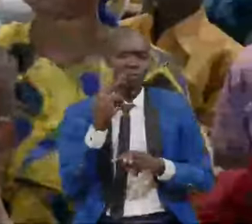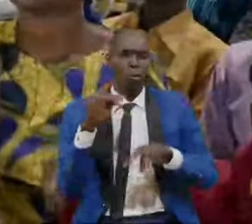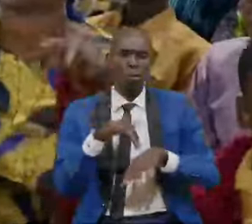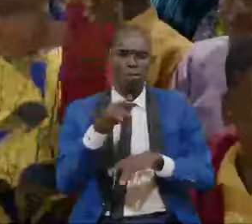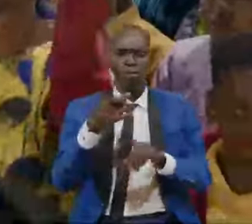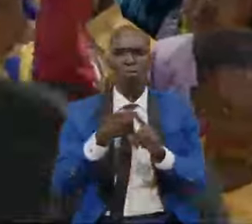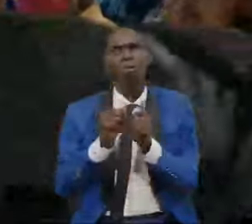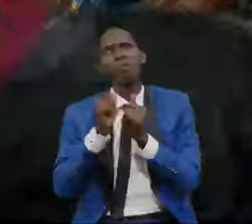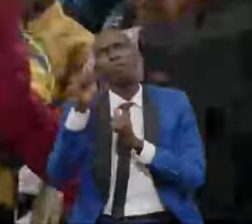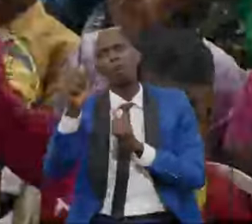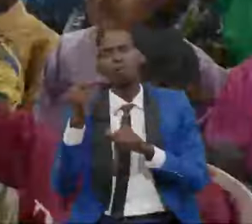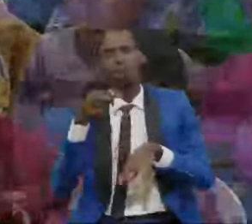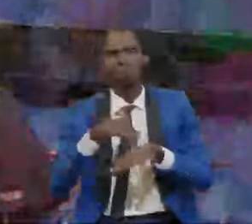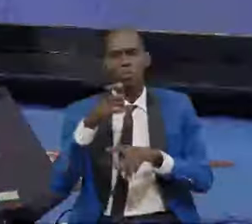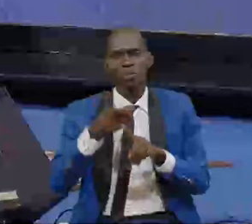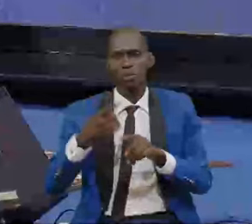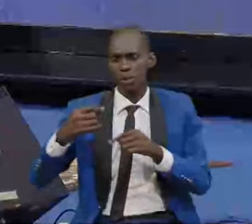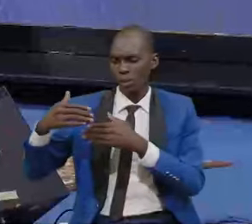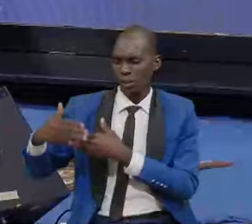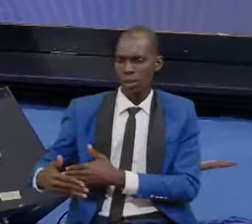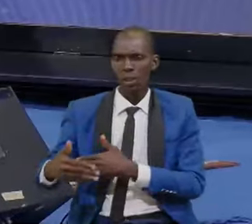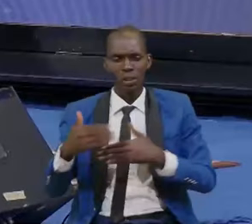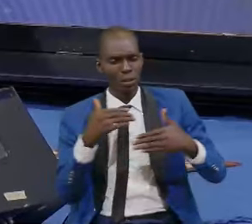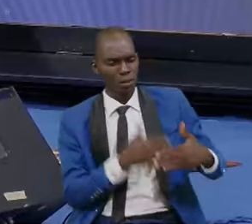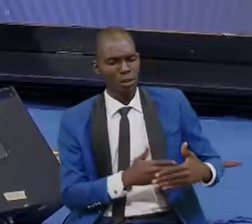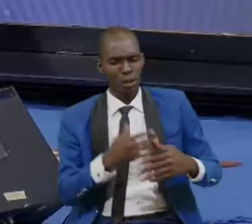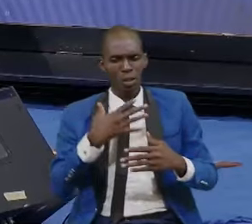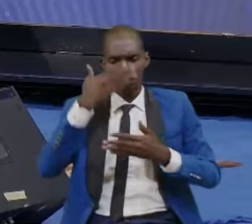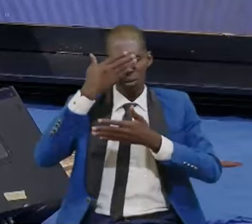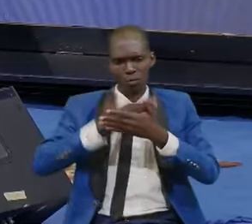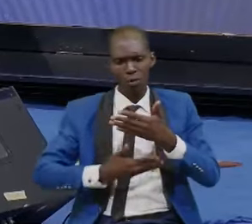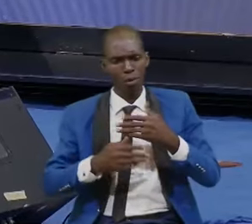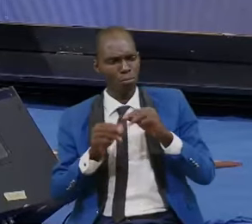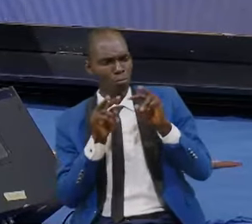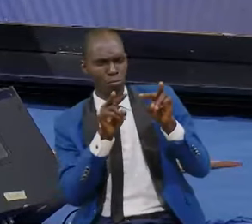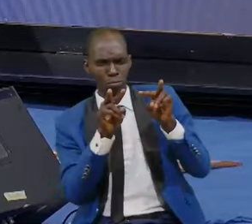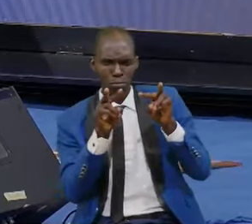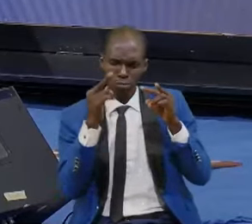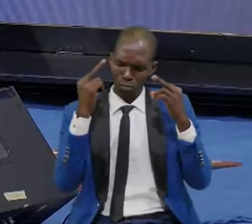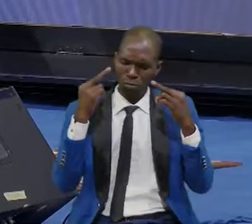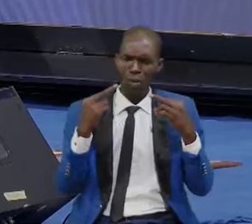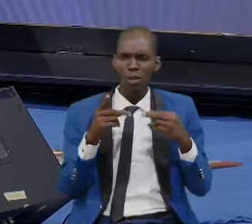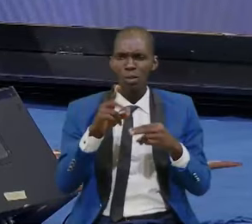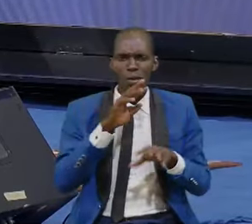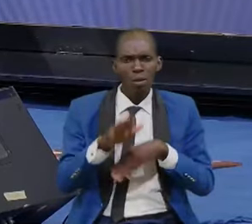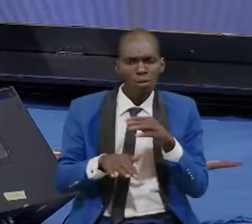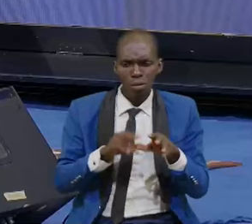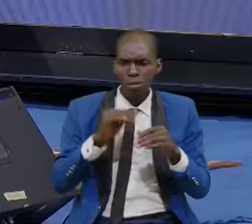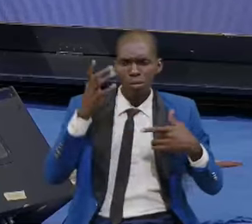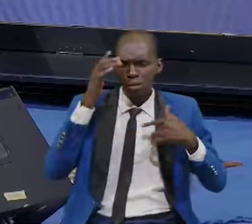vont te regarder du côté, ils vont courir devant, vont te regarder et ils vont voir que tu marches, plus de